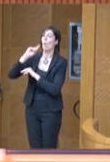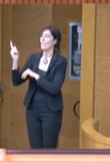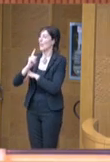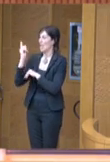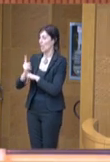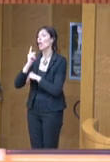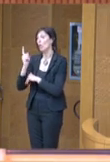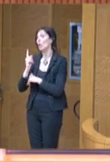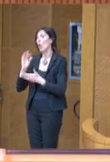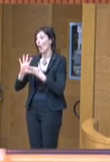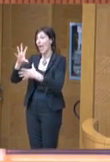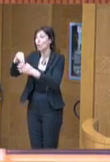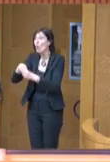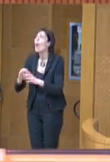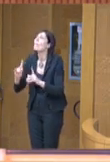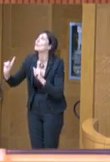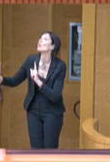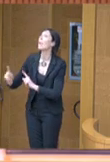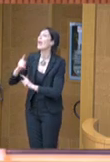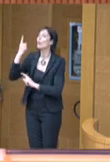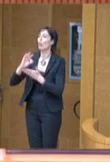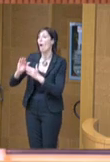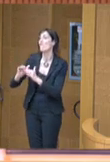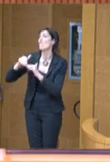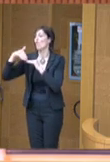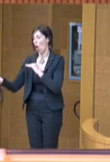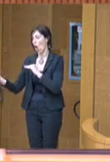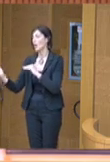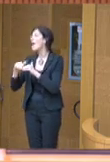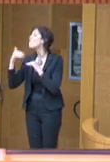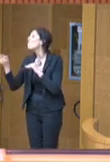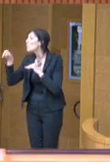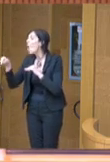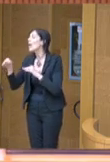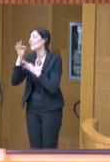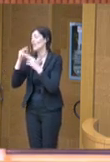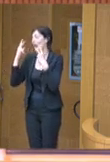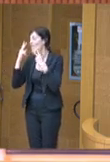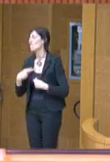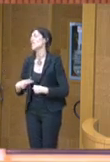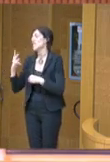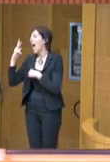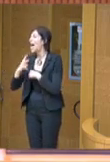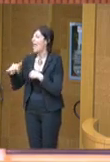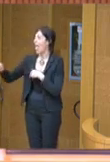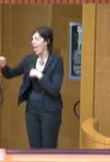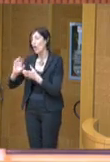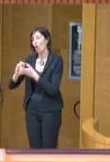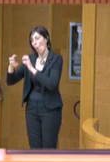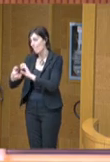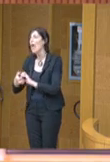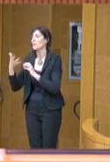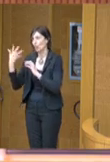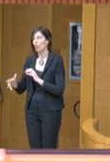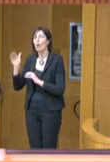nelle nostre scuole, ma soprattutto fuori, dove la vita reale davvero è complessa. Ne abbiamo sentita